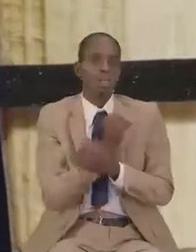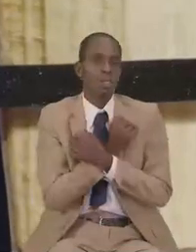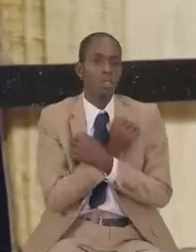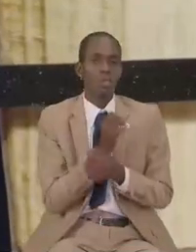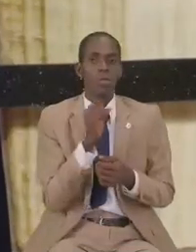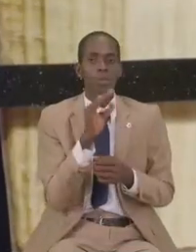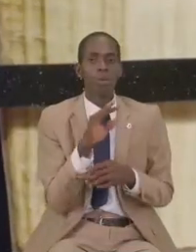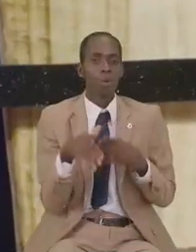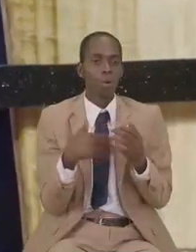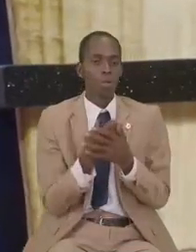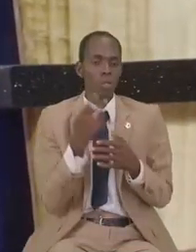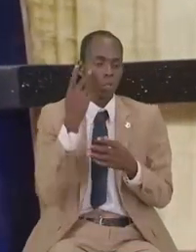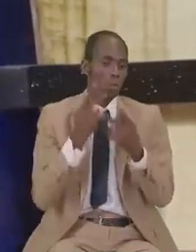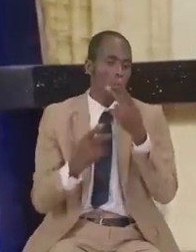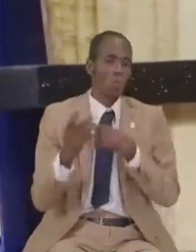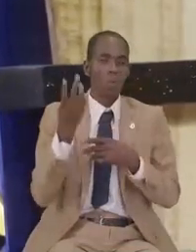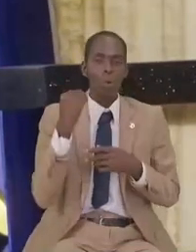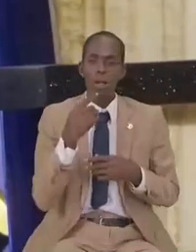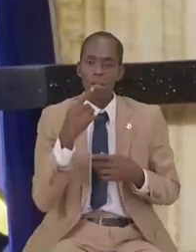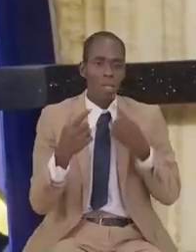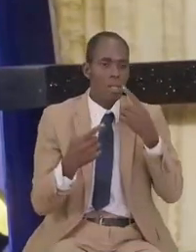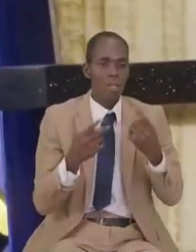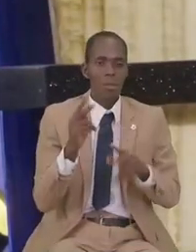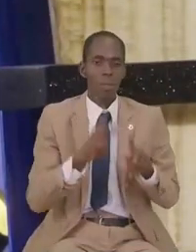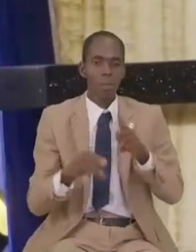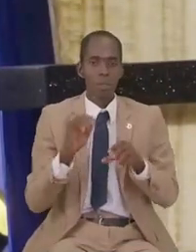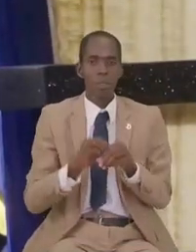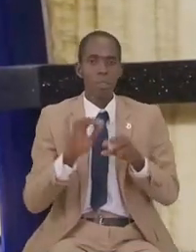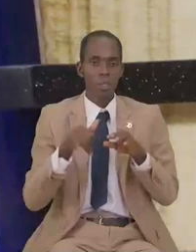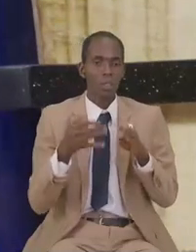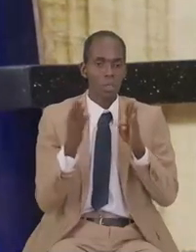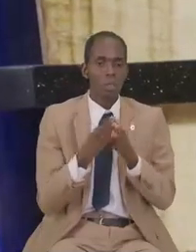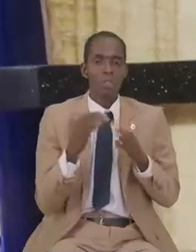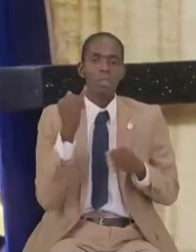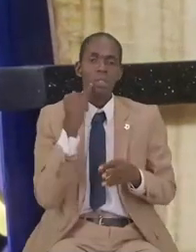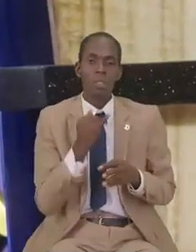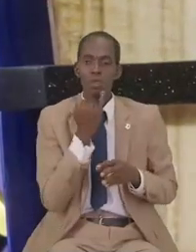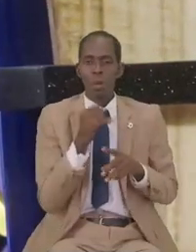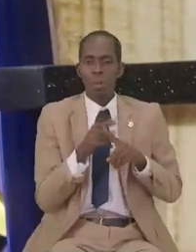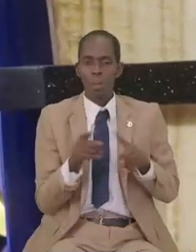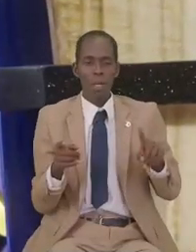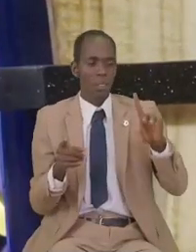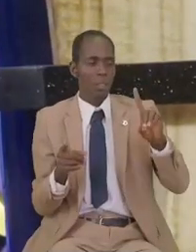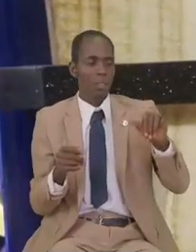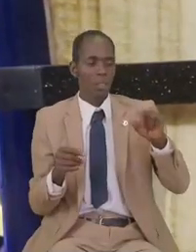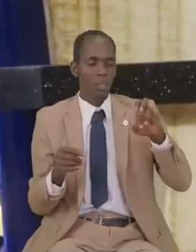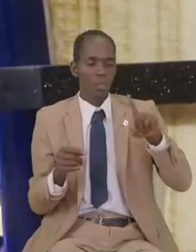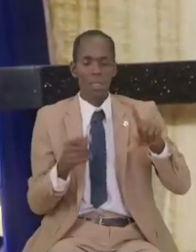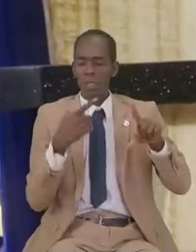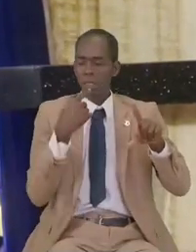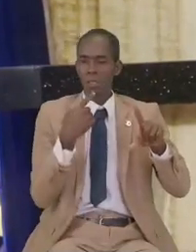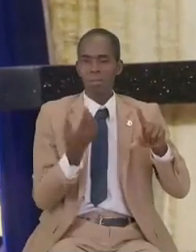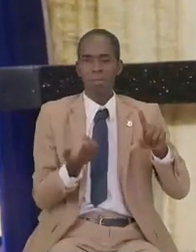prophètes disaient au peuple de Juda, au peuple de Jérusalem, au peuple d'Israël, mais Jérusalem a dit